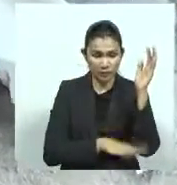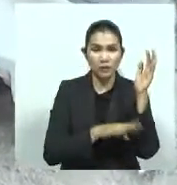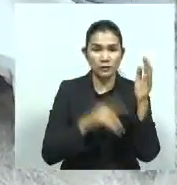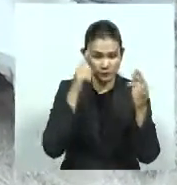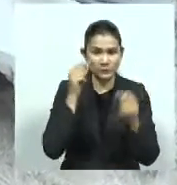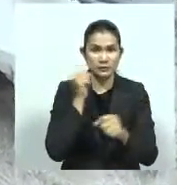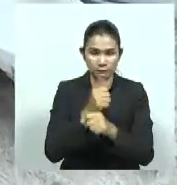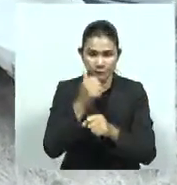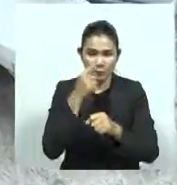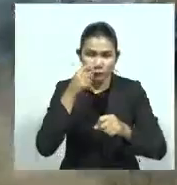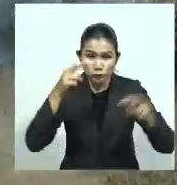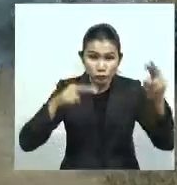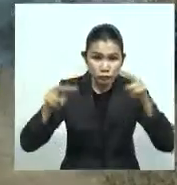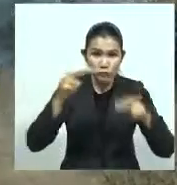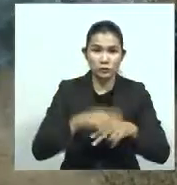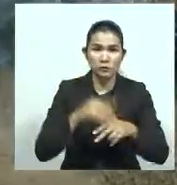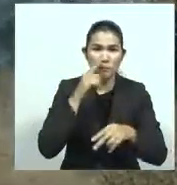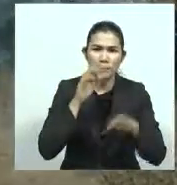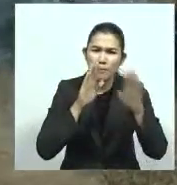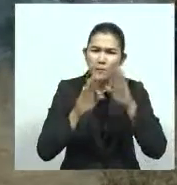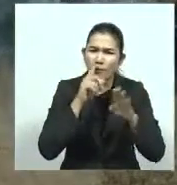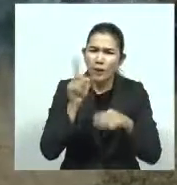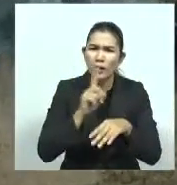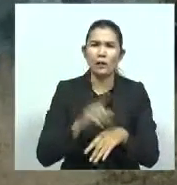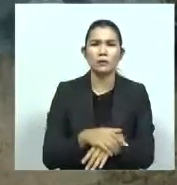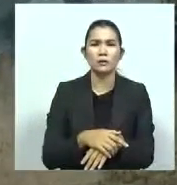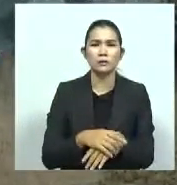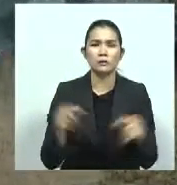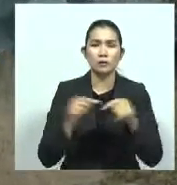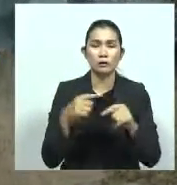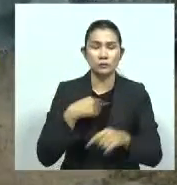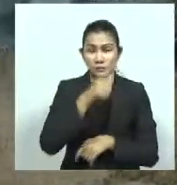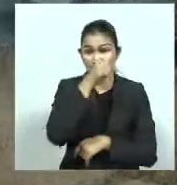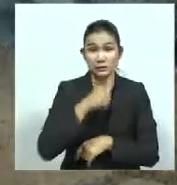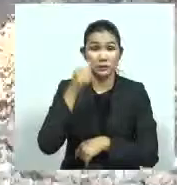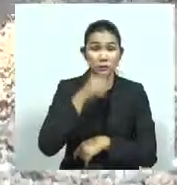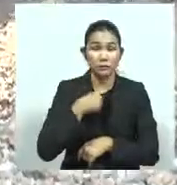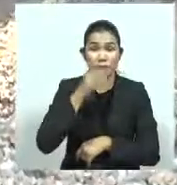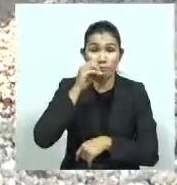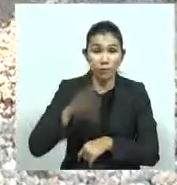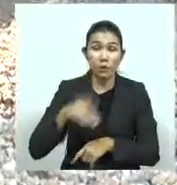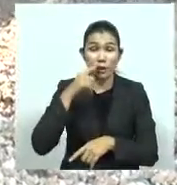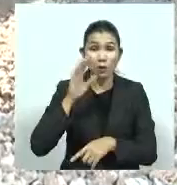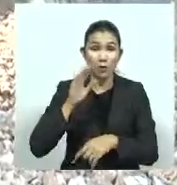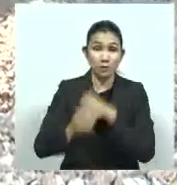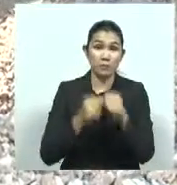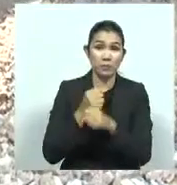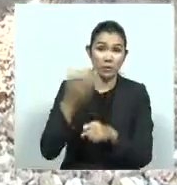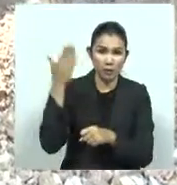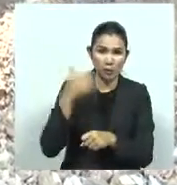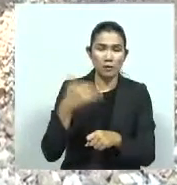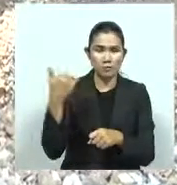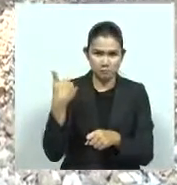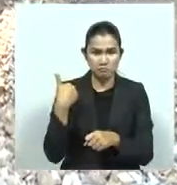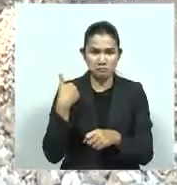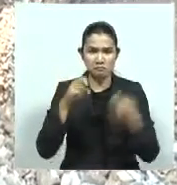บคุมได้โดยเปรียบเทียบจากการช่วงถือศีลอดหรือรอมฎอนในปีที่แล้วนะคะเกิดเหตุ